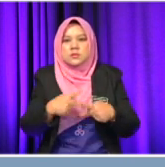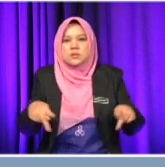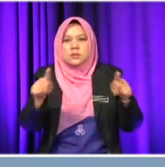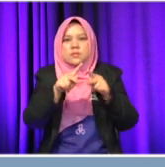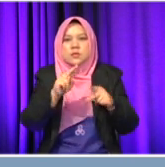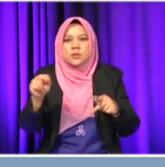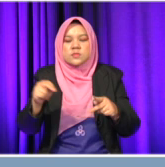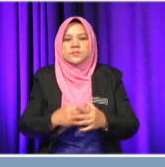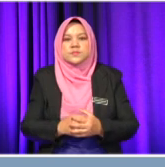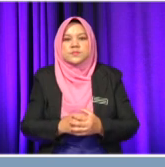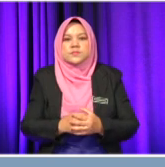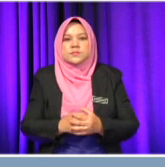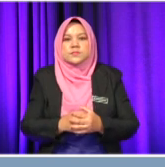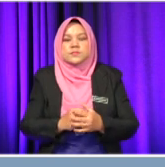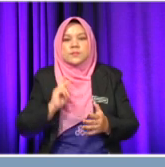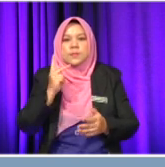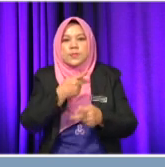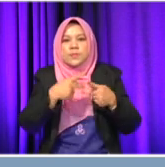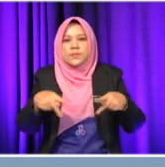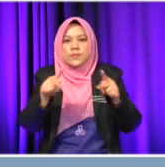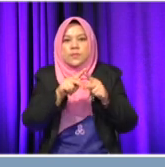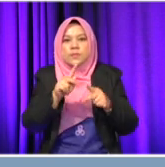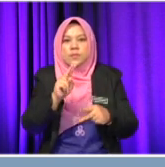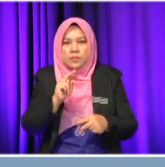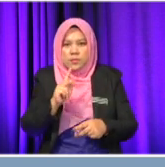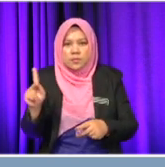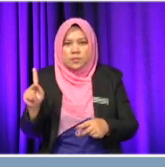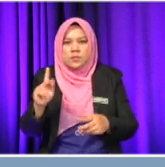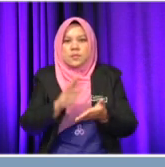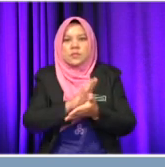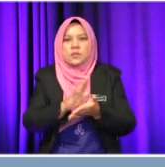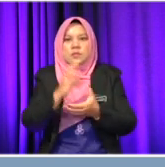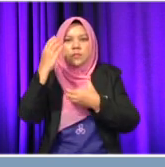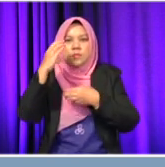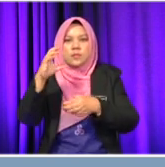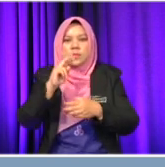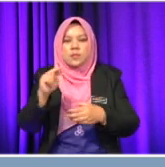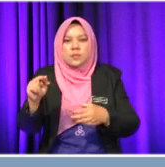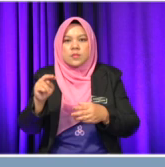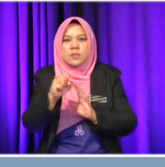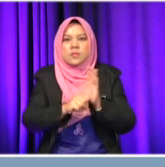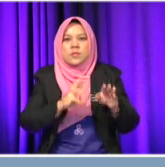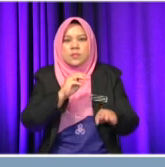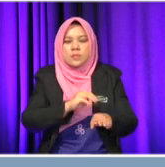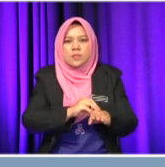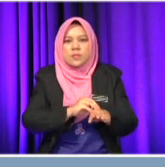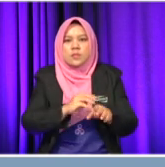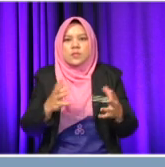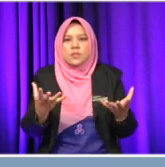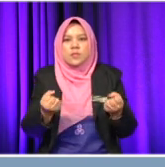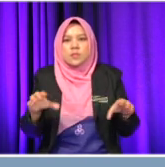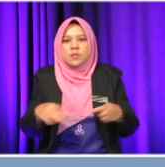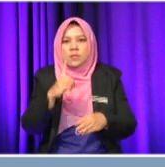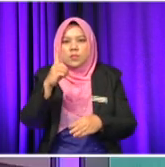kertas cadangan Oke Betul Oke jadi begini semasa kita nak bangunkan satu produk aku